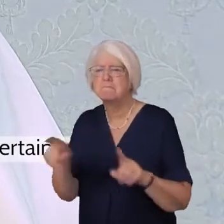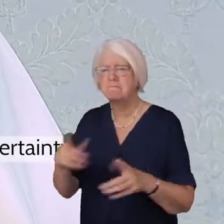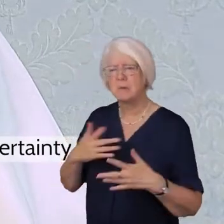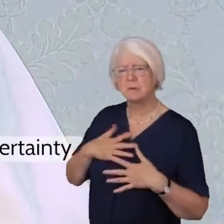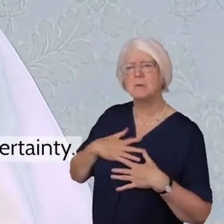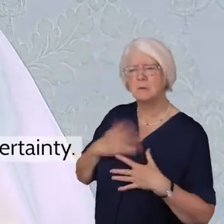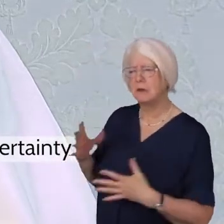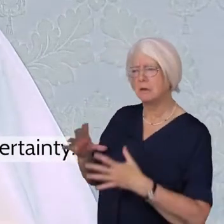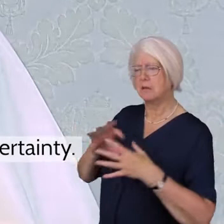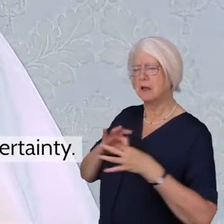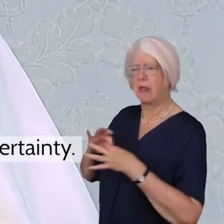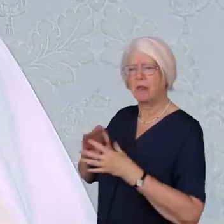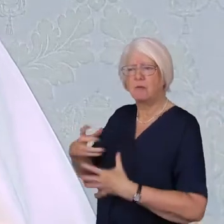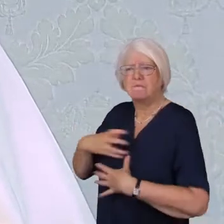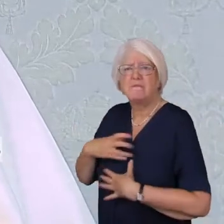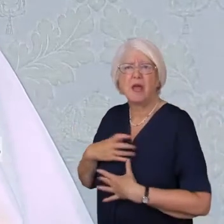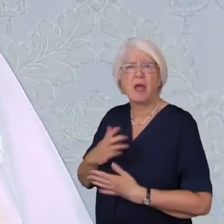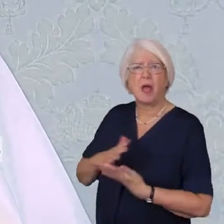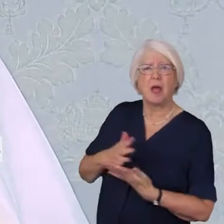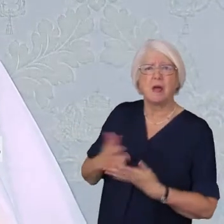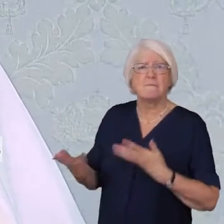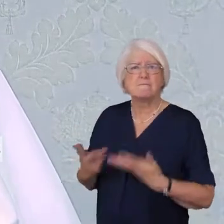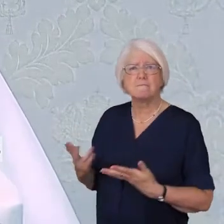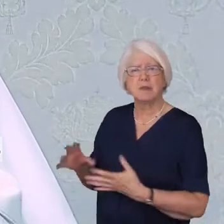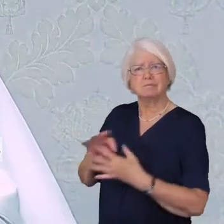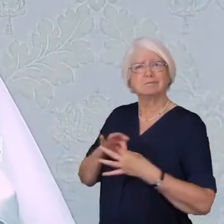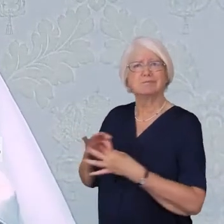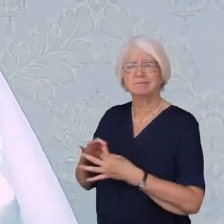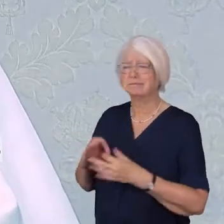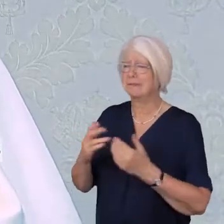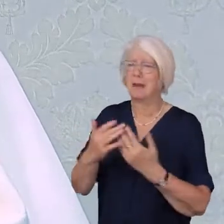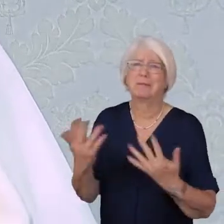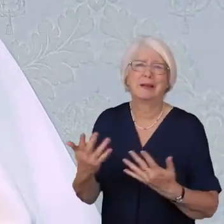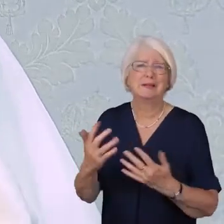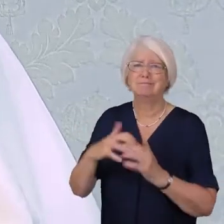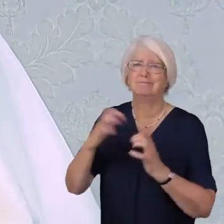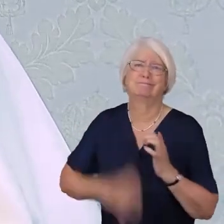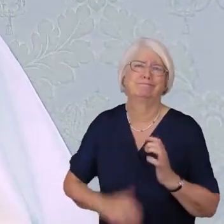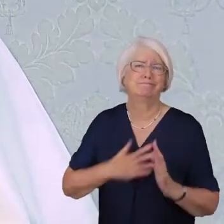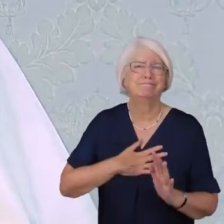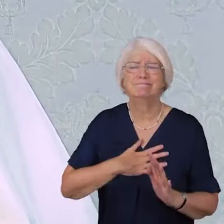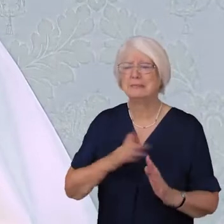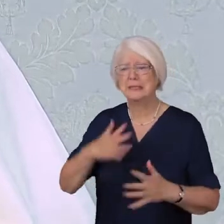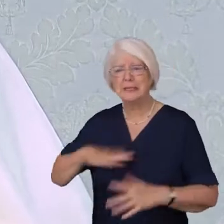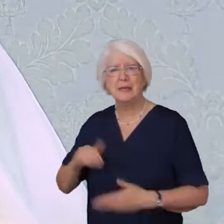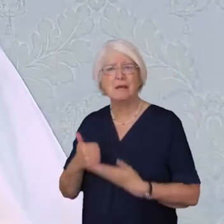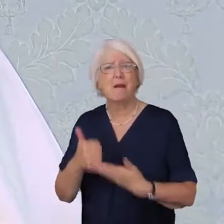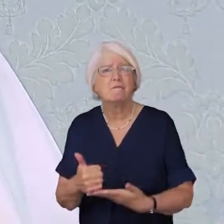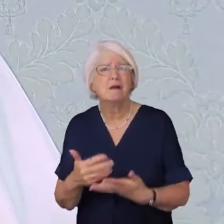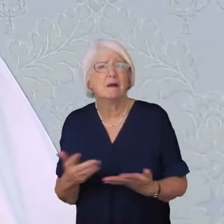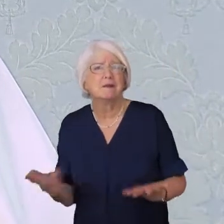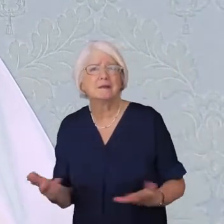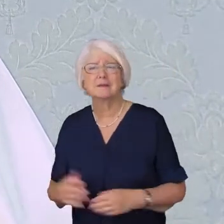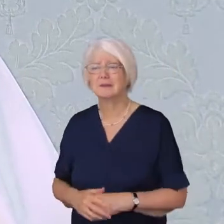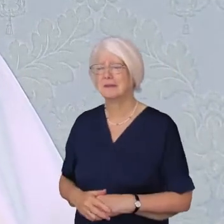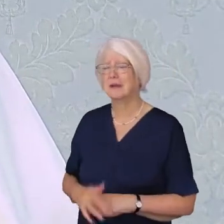Si accomunano paura e incertezze. C'è bisogno di risollevare tanti cuori affranti. Penso a